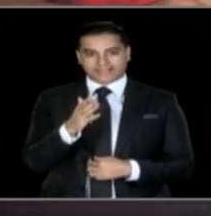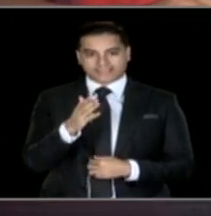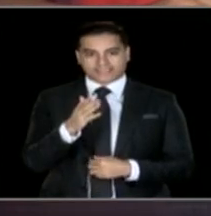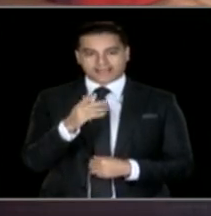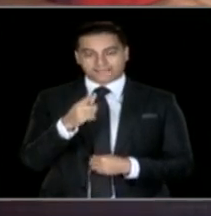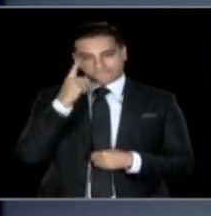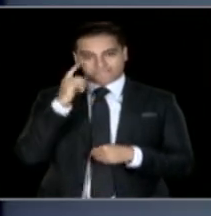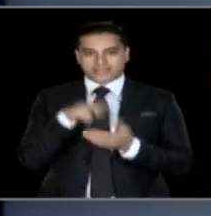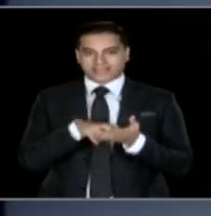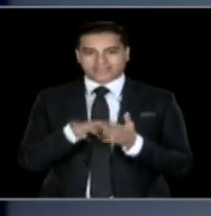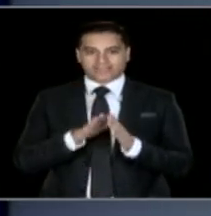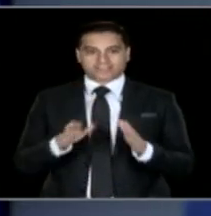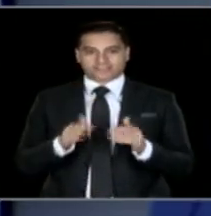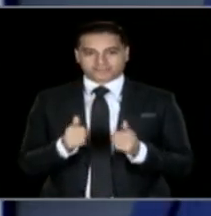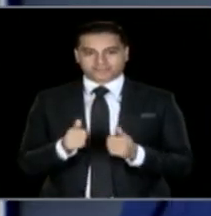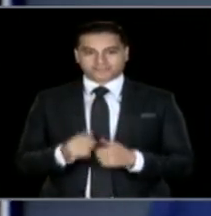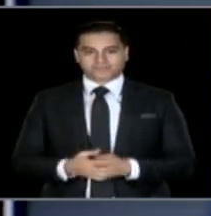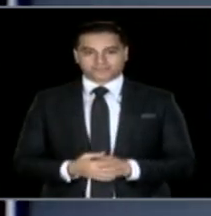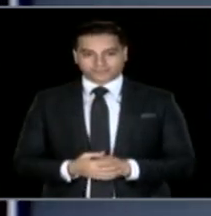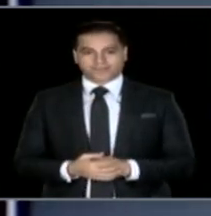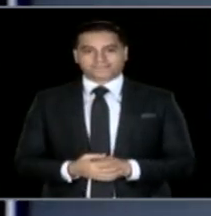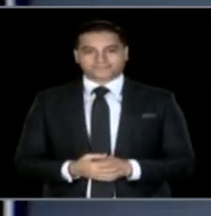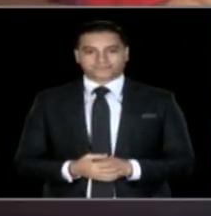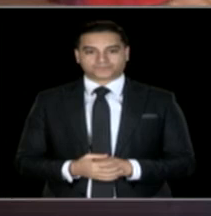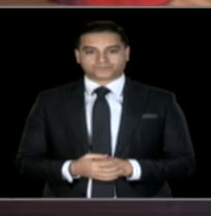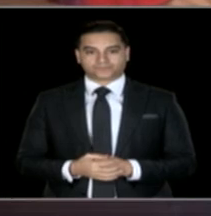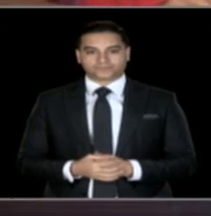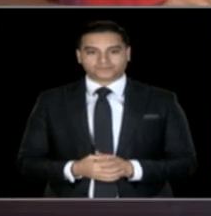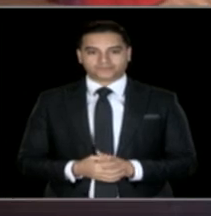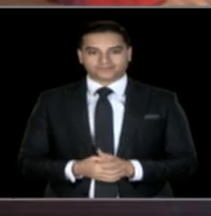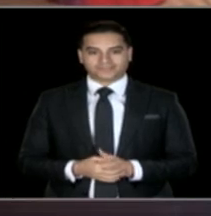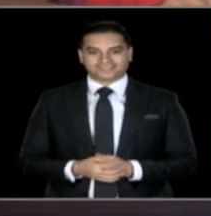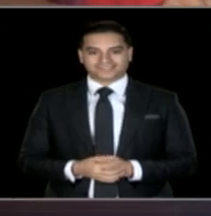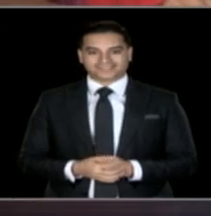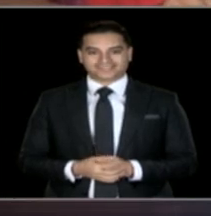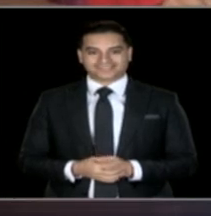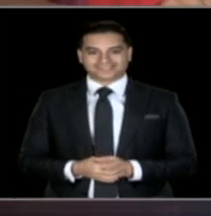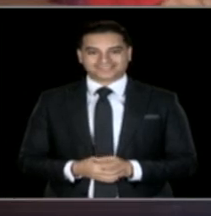فما تقلقيش. اتفقنا؟ إن شاء الله.